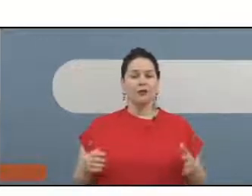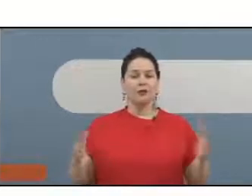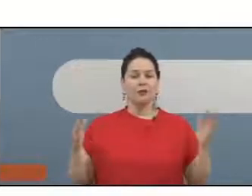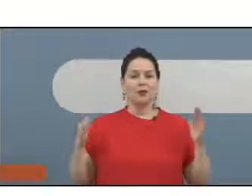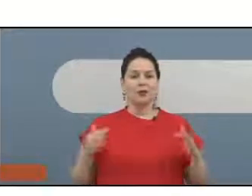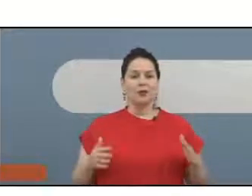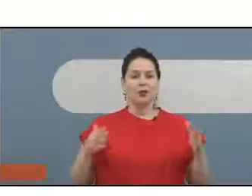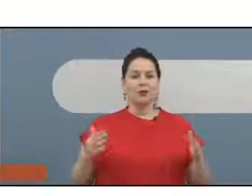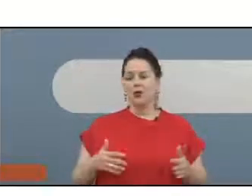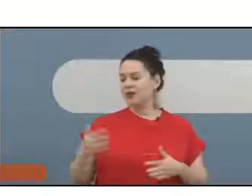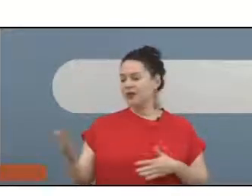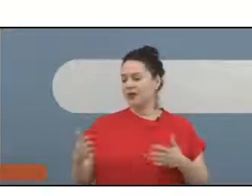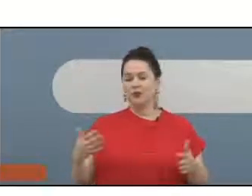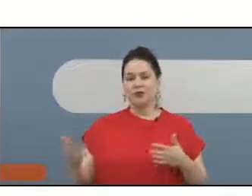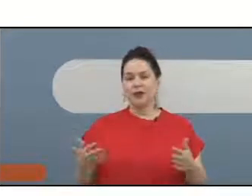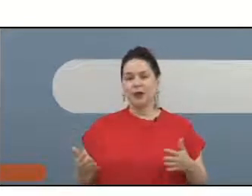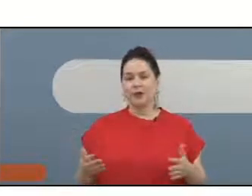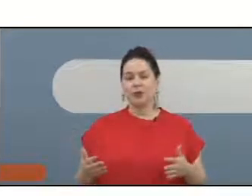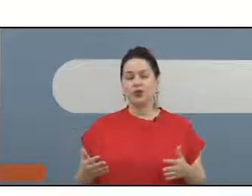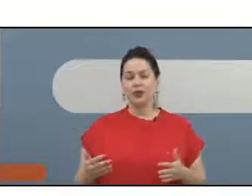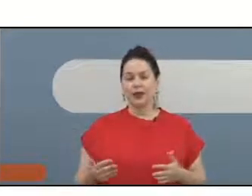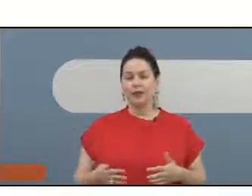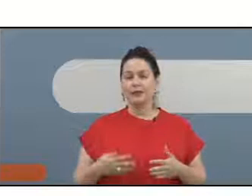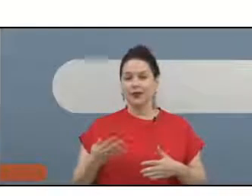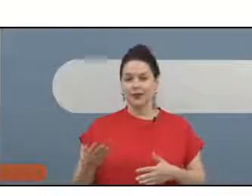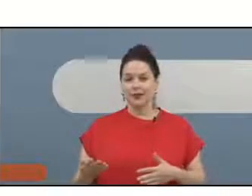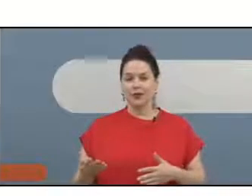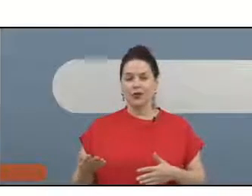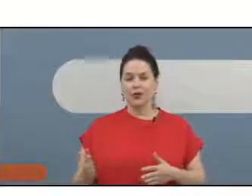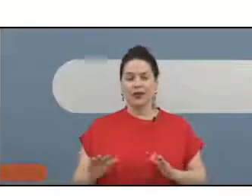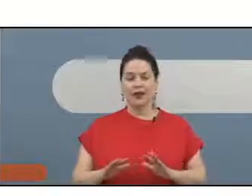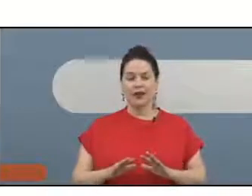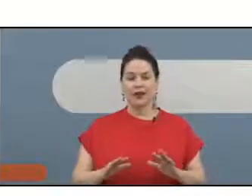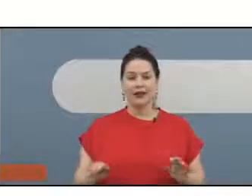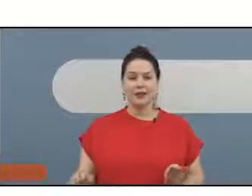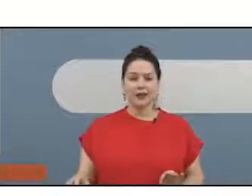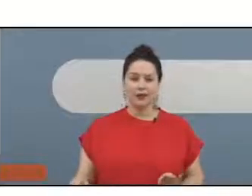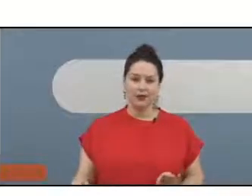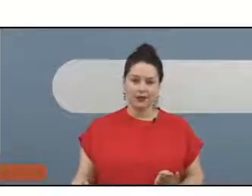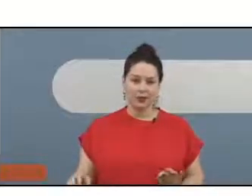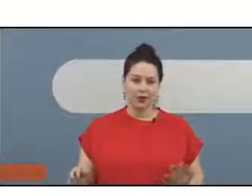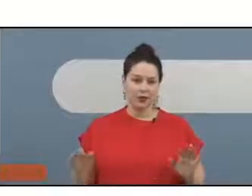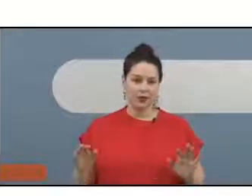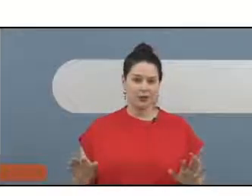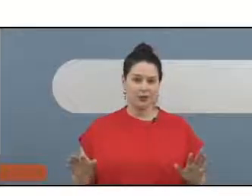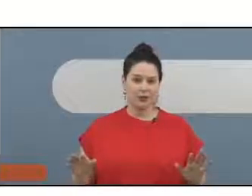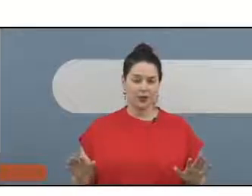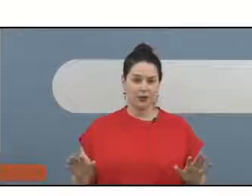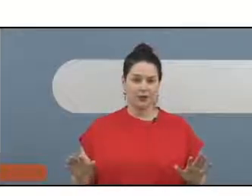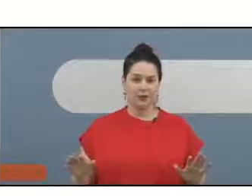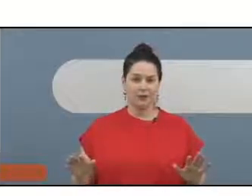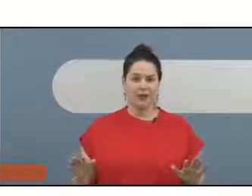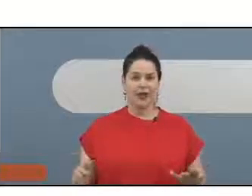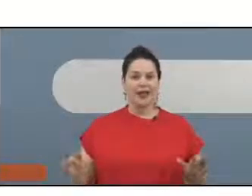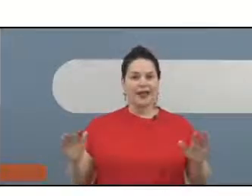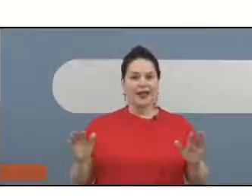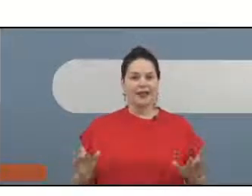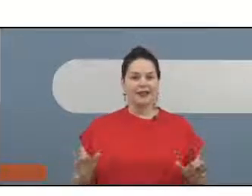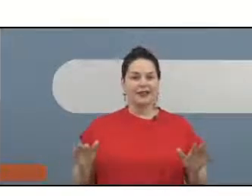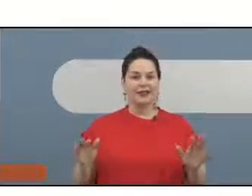הם כלואים במקום שבו מופקדים הרבה מאוד שומרים על היציאות, ולכן אין להם סיכוי לברוח לשם לעולם, משם